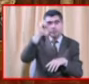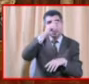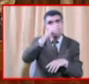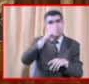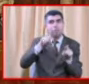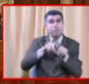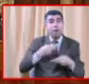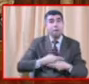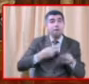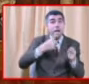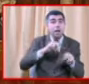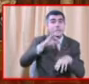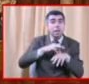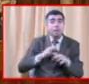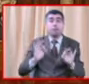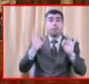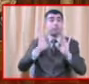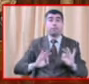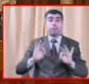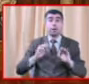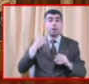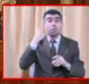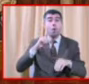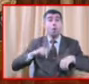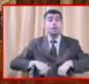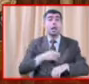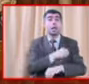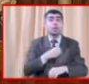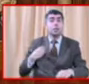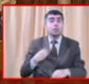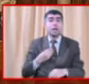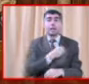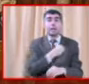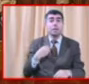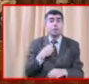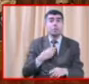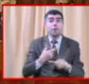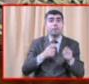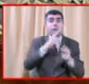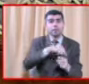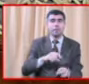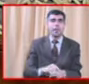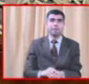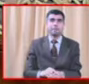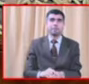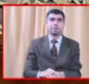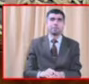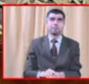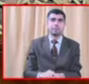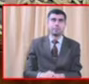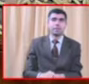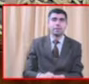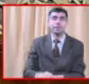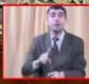هذا المرض هذا اللي ما عارفينش الوزاره كامله، والخطير في الامر ان مشكورين باش ما نقولوش. شكرا. هل هناك من